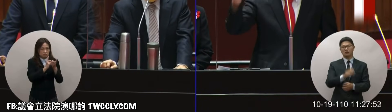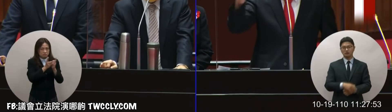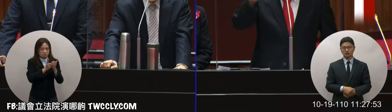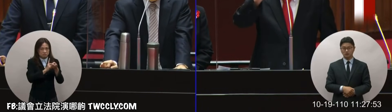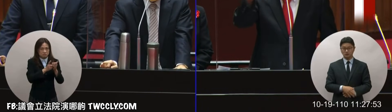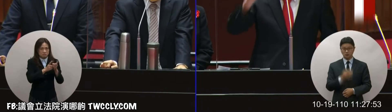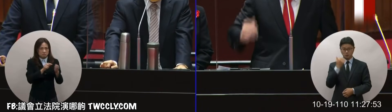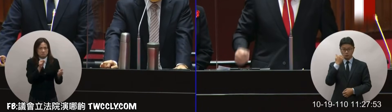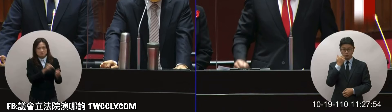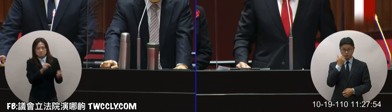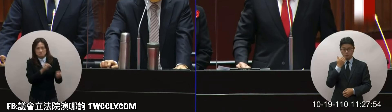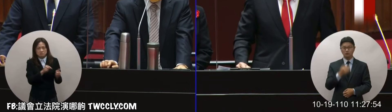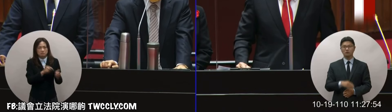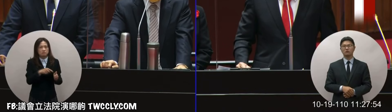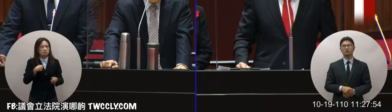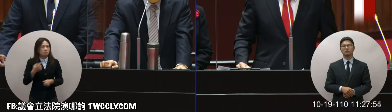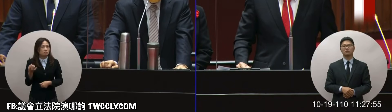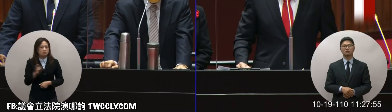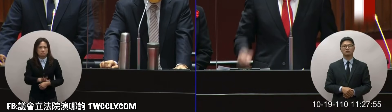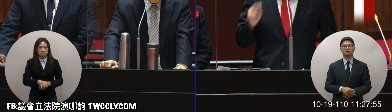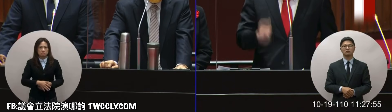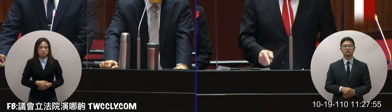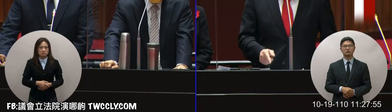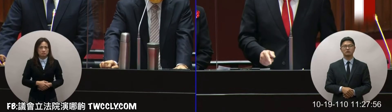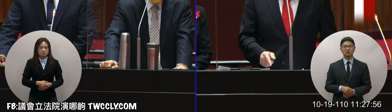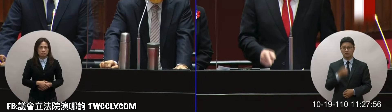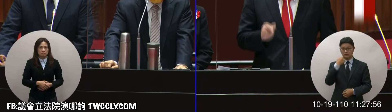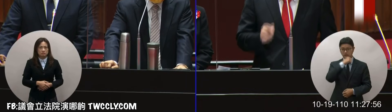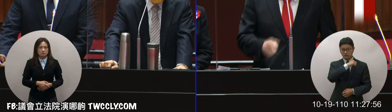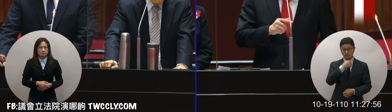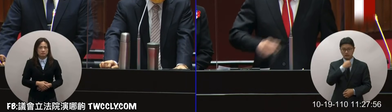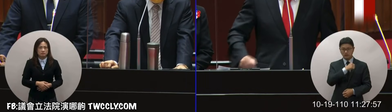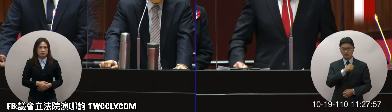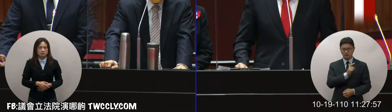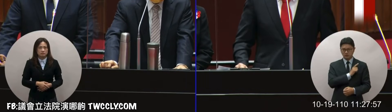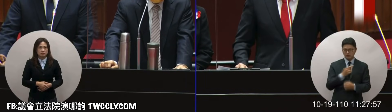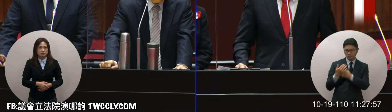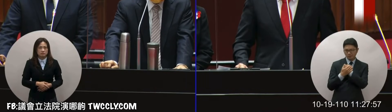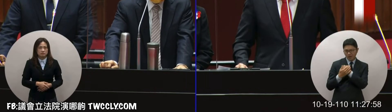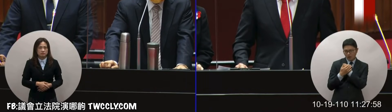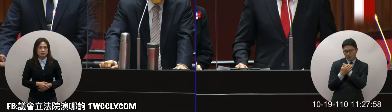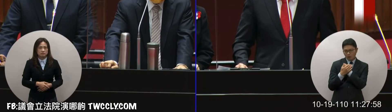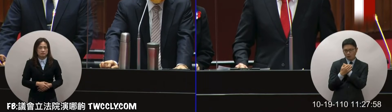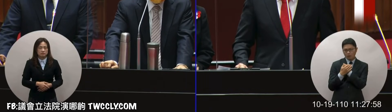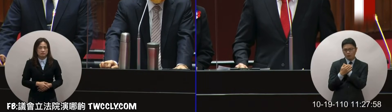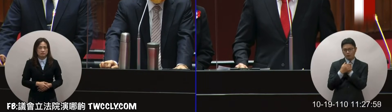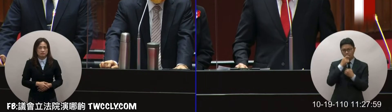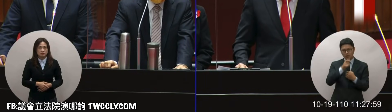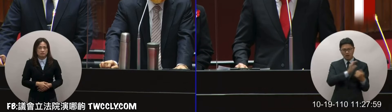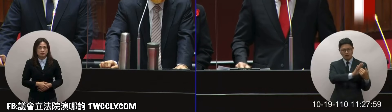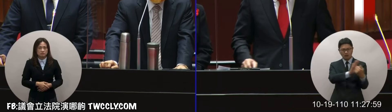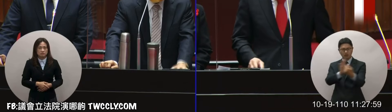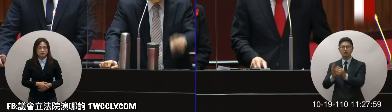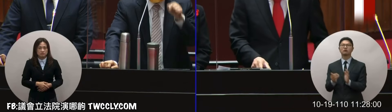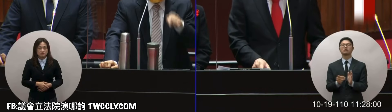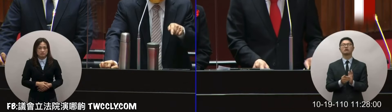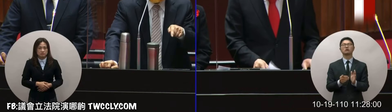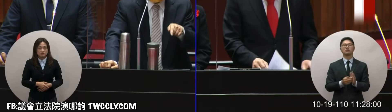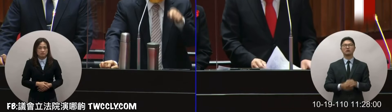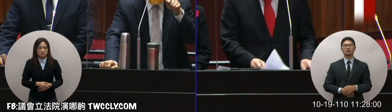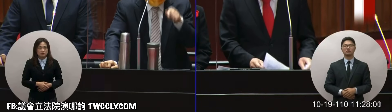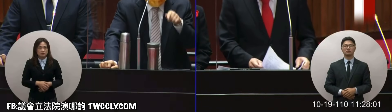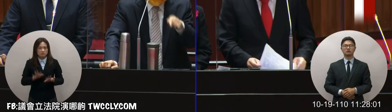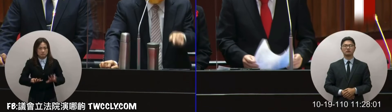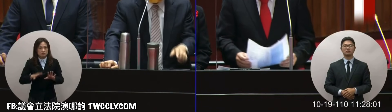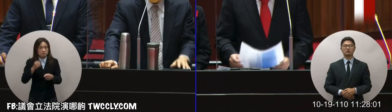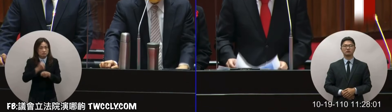掏空。 不管怎么对抗，台湾守护好自己就好。 我们做的就是